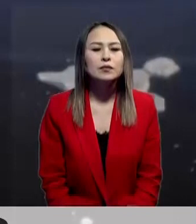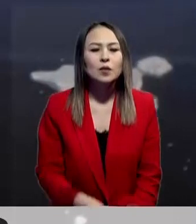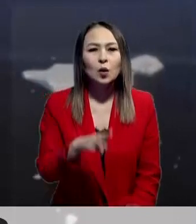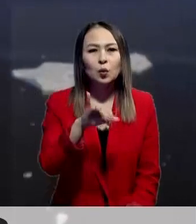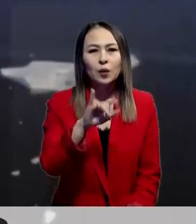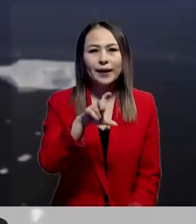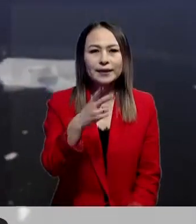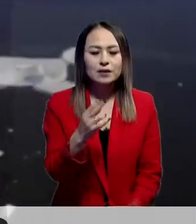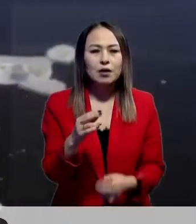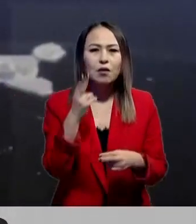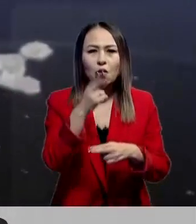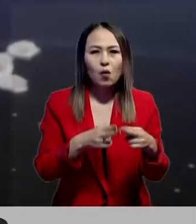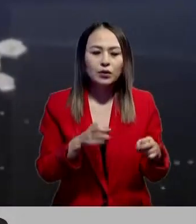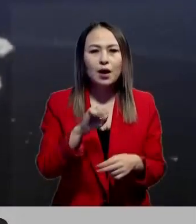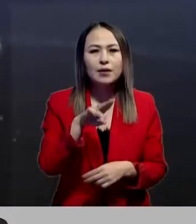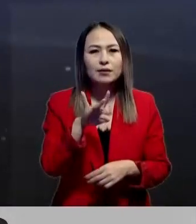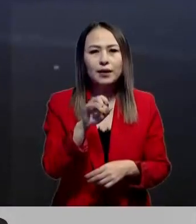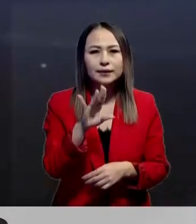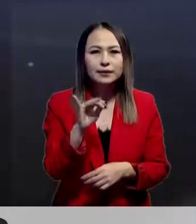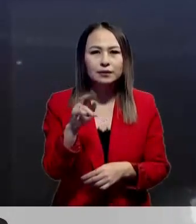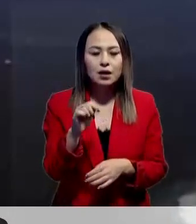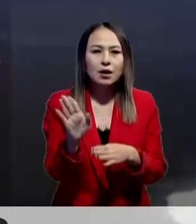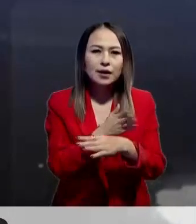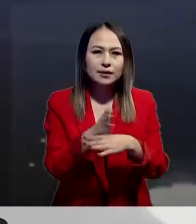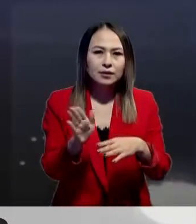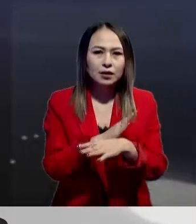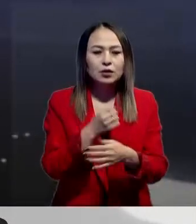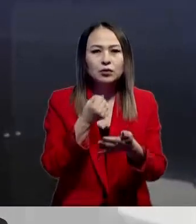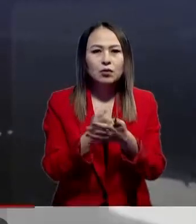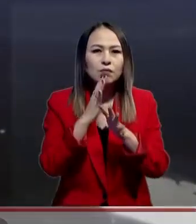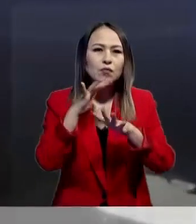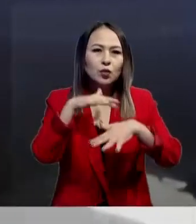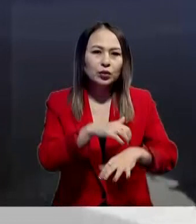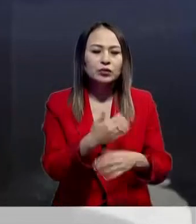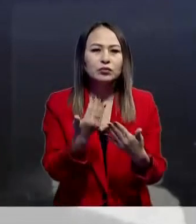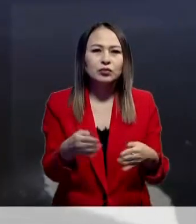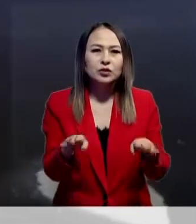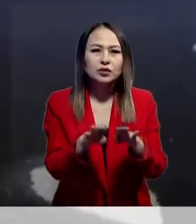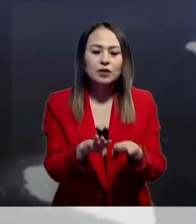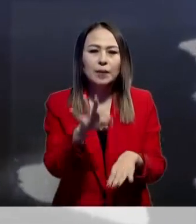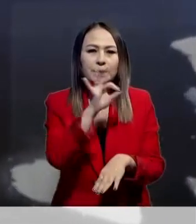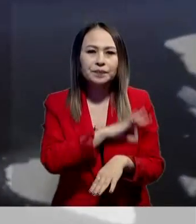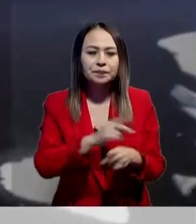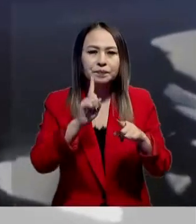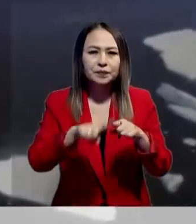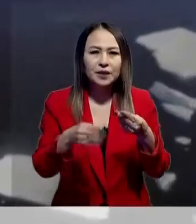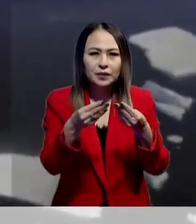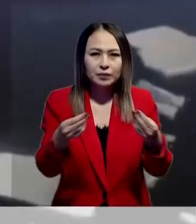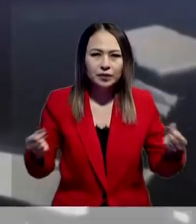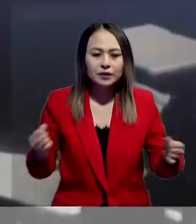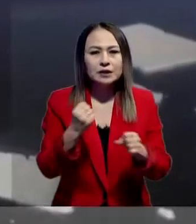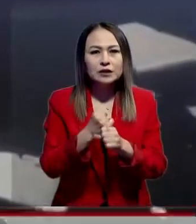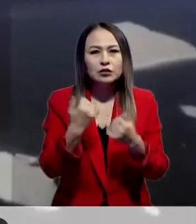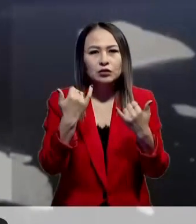Туэйтс мұздығы қазір Антарктидадан ақырында бөлініп, мұхитқа қарай жылжып барады. Бұл осы құрлықта тез еріп бара жатқан аумақтың